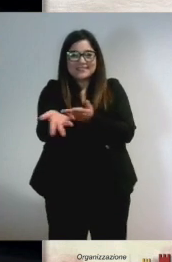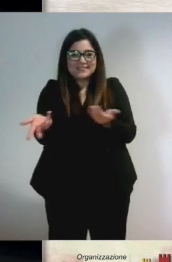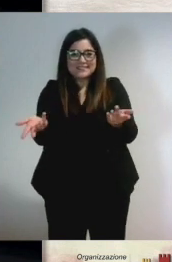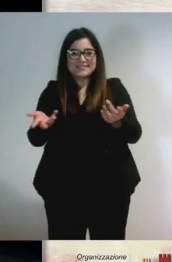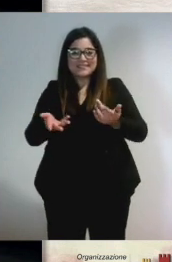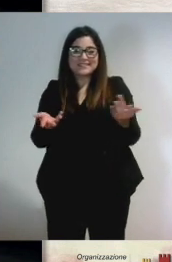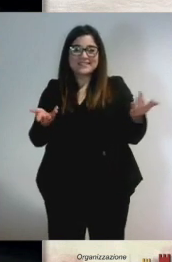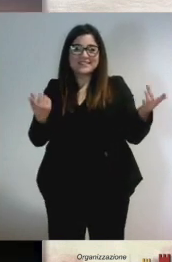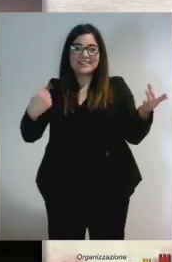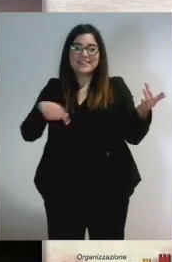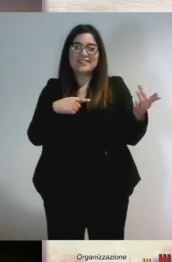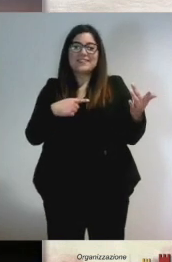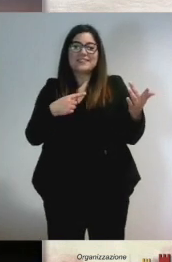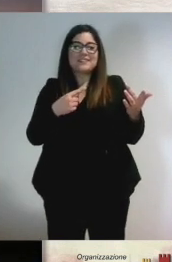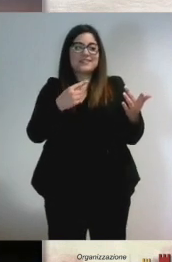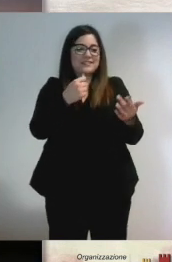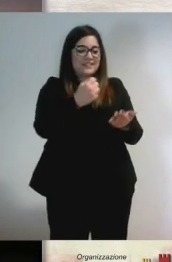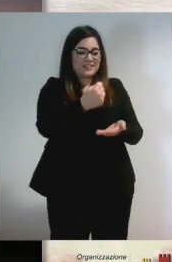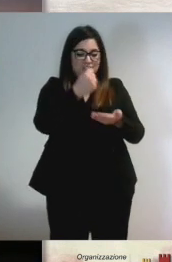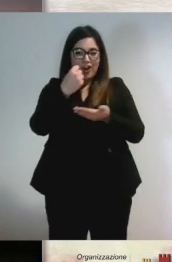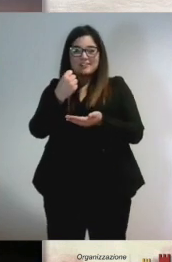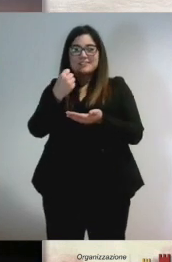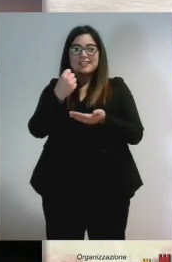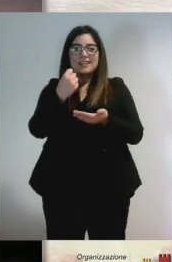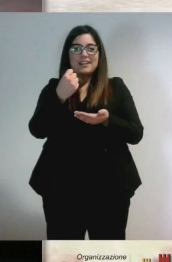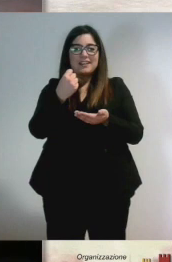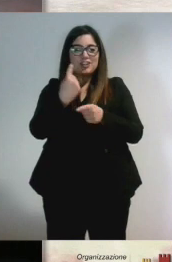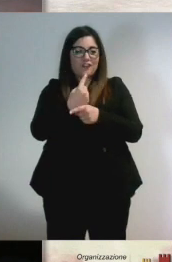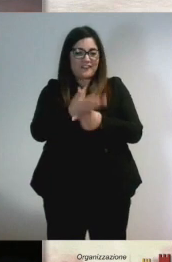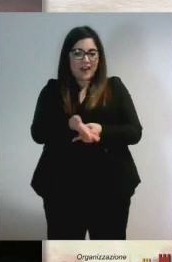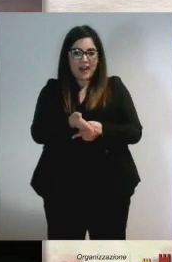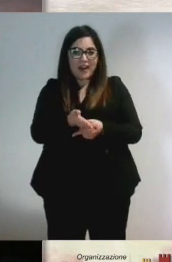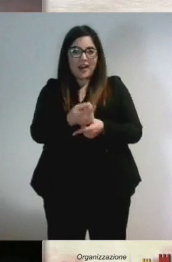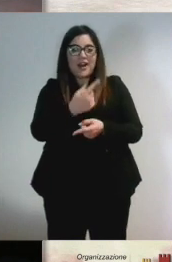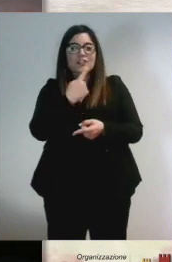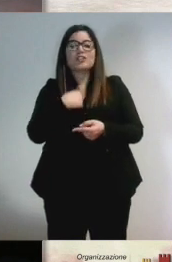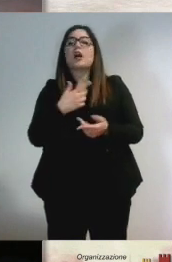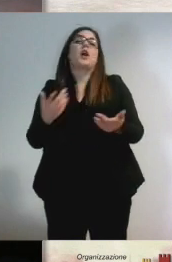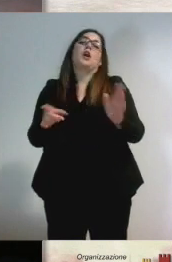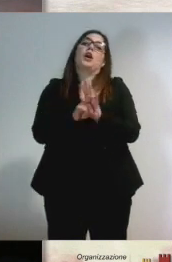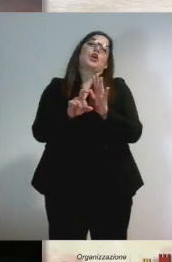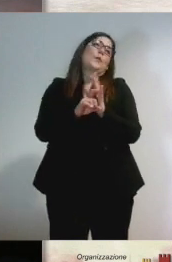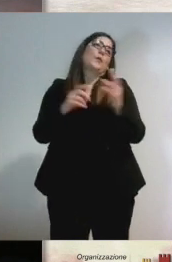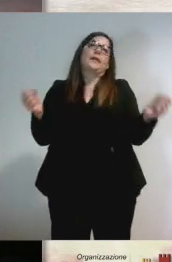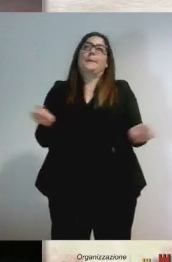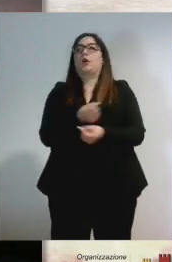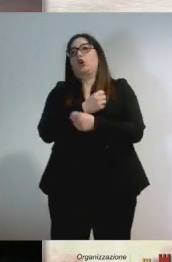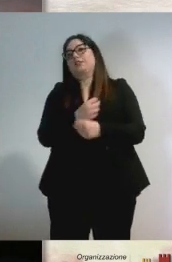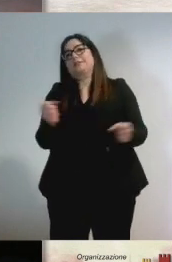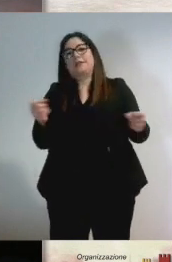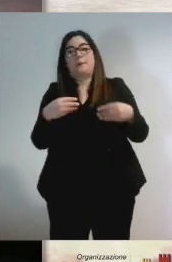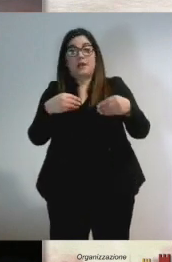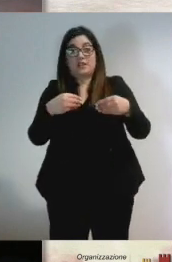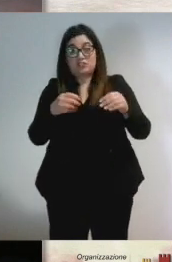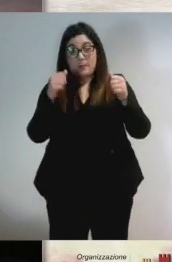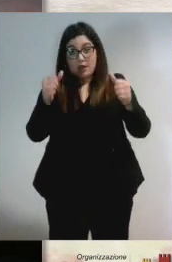dove avere delle risorse e ci hanno detto Eh ma i comuni non ce la faranno mai a partecipare ai bandi